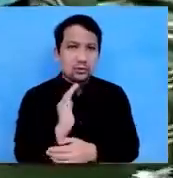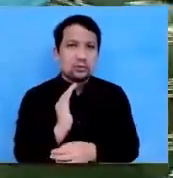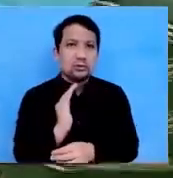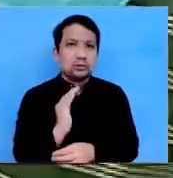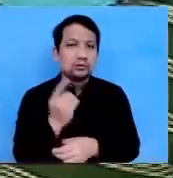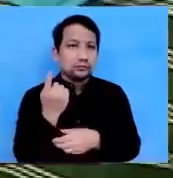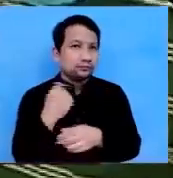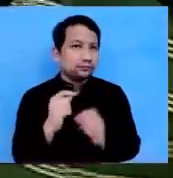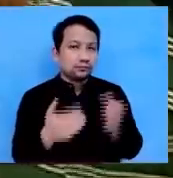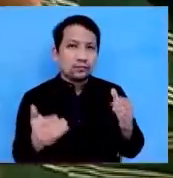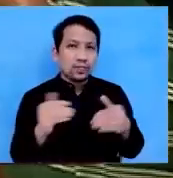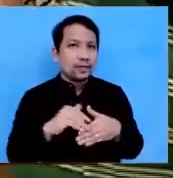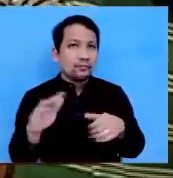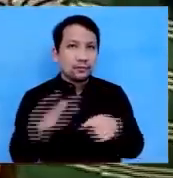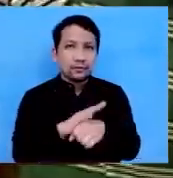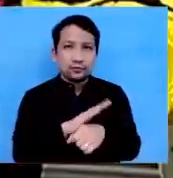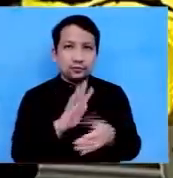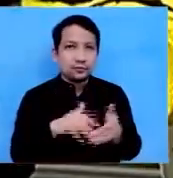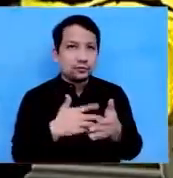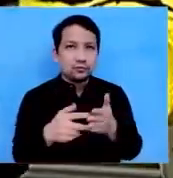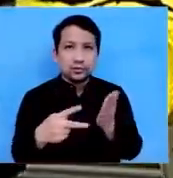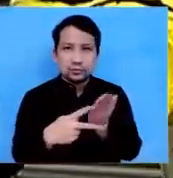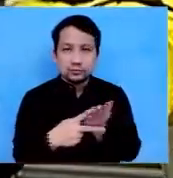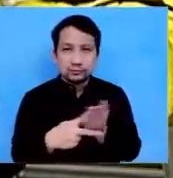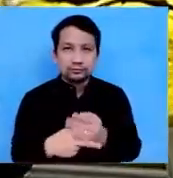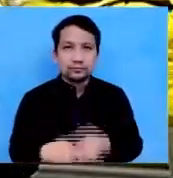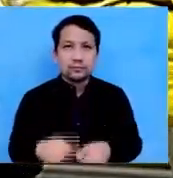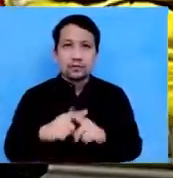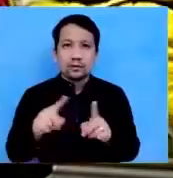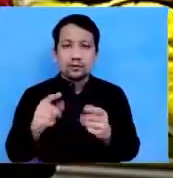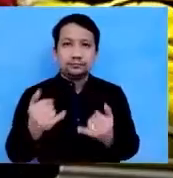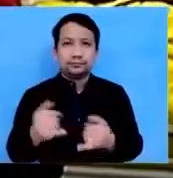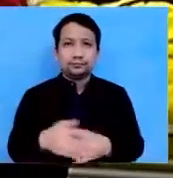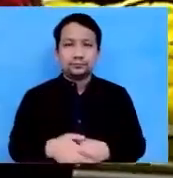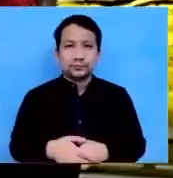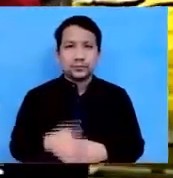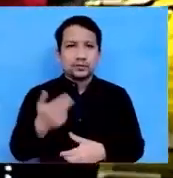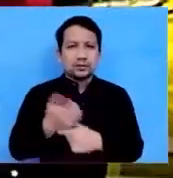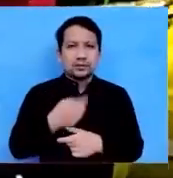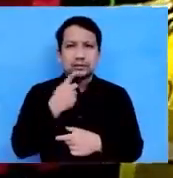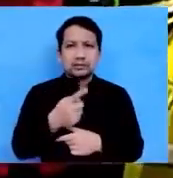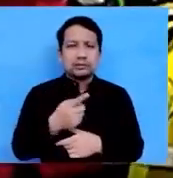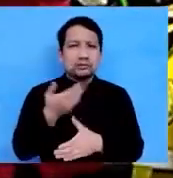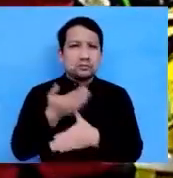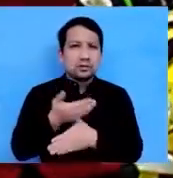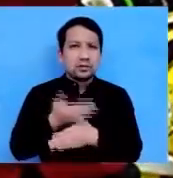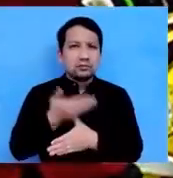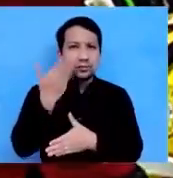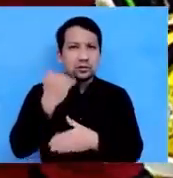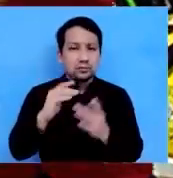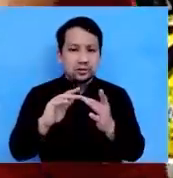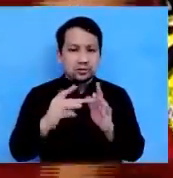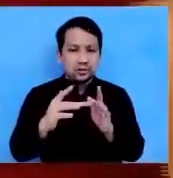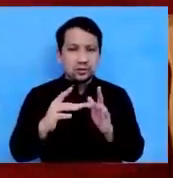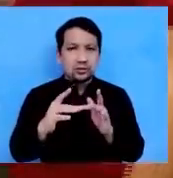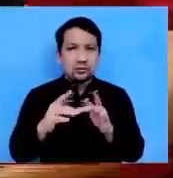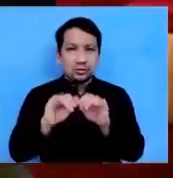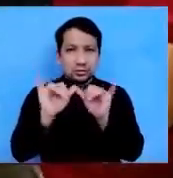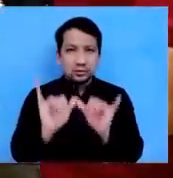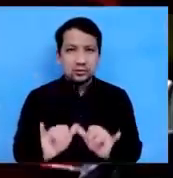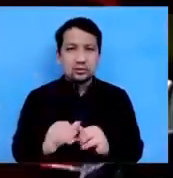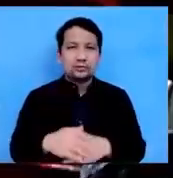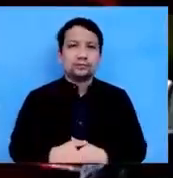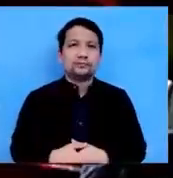dahil agad na nagkakaubusan ng ticket. Pero ngayon, hindi na raw hassle dahil sa online ticket booking system.